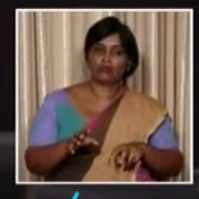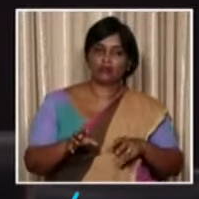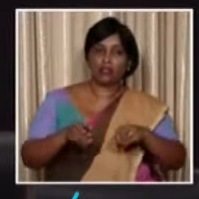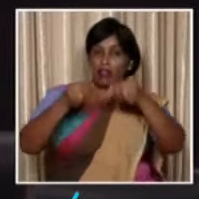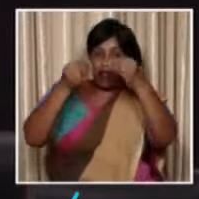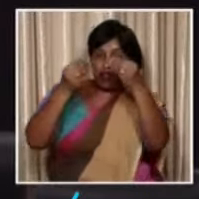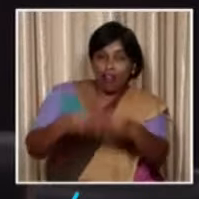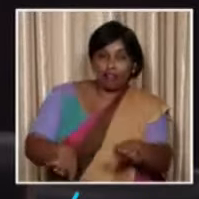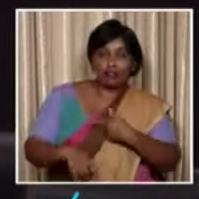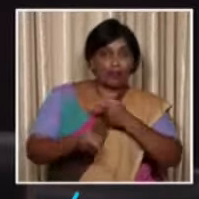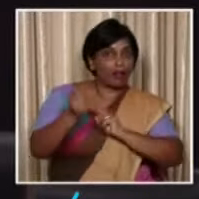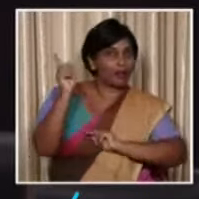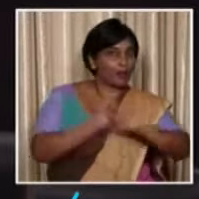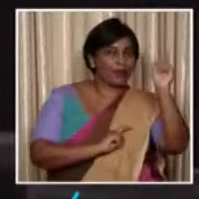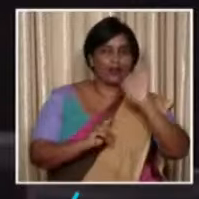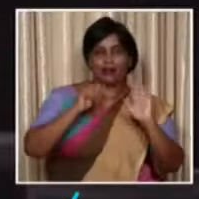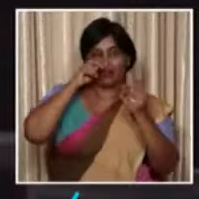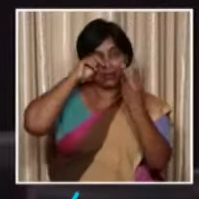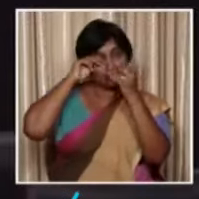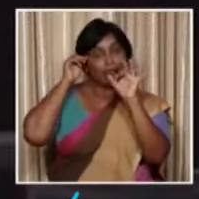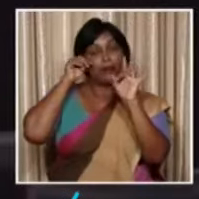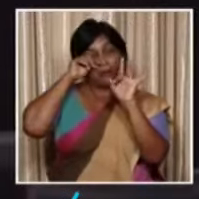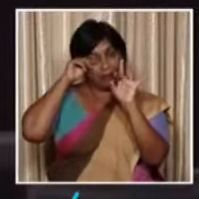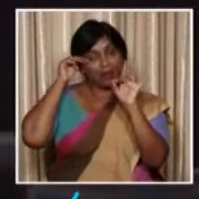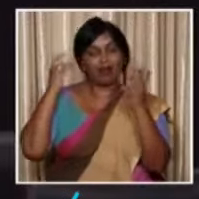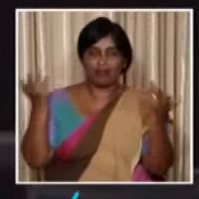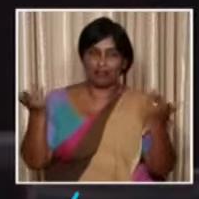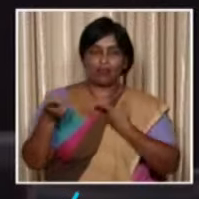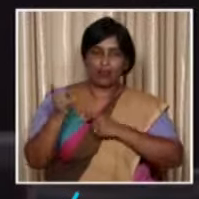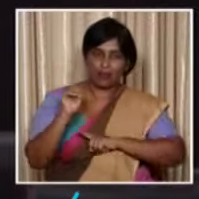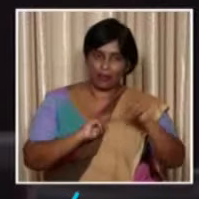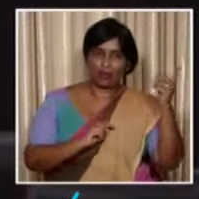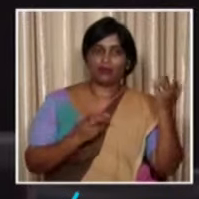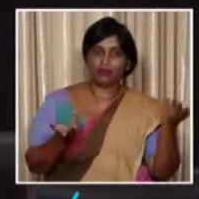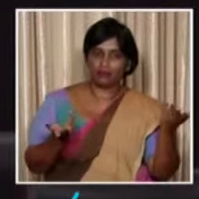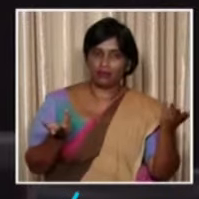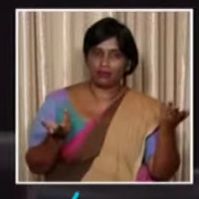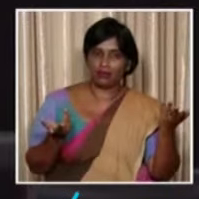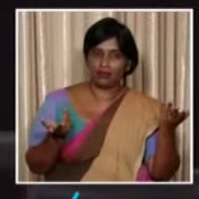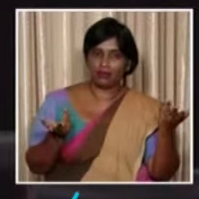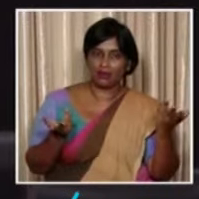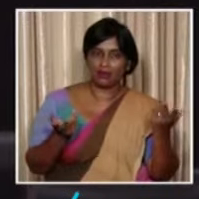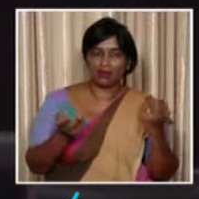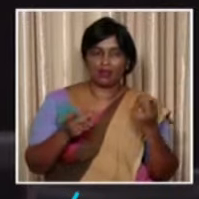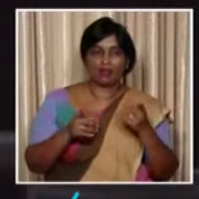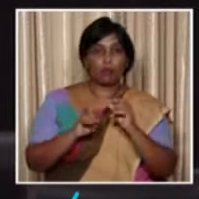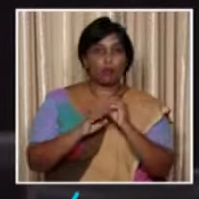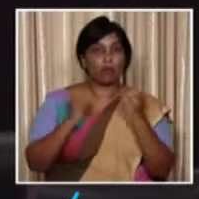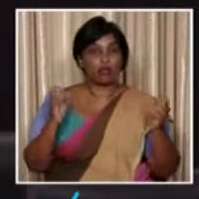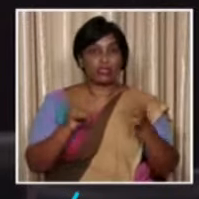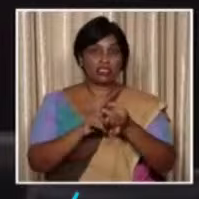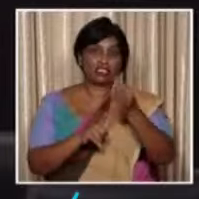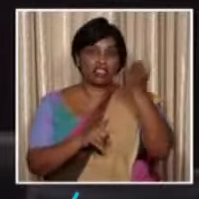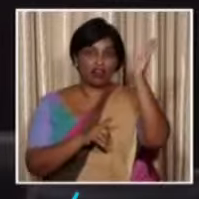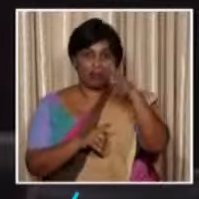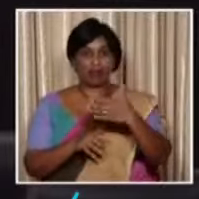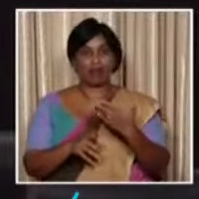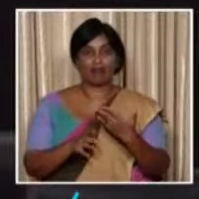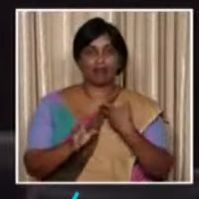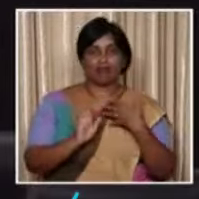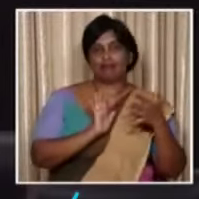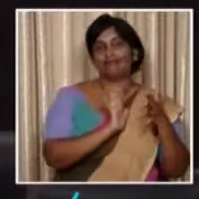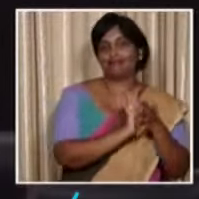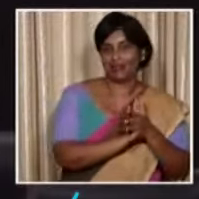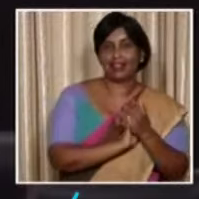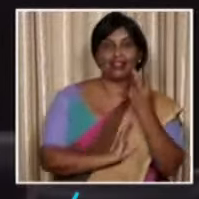වැටෙන්නේ ඉඳලා පැනලා ගියේ නැහැ එහෙනම් හිතන්නේ 2015 වෙනි කතානායකතුමා එහෙනම් යන්නේ ආ පොළොන්නරුවෙන් ජනාධිපති ආවා කියලා හේතු වෙන්නේ